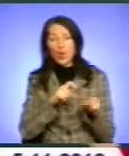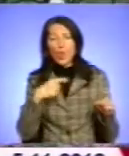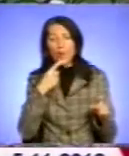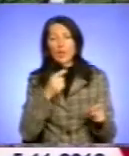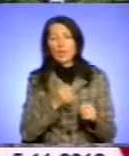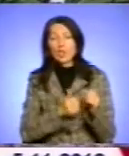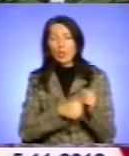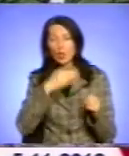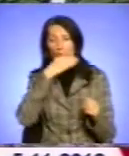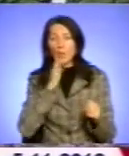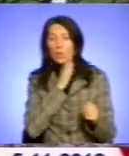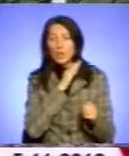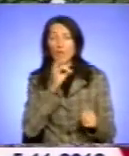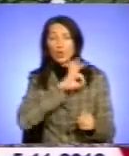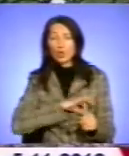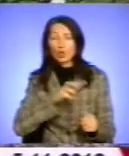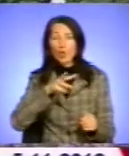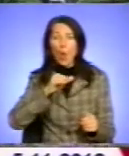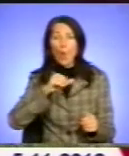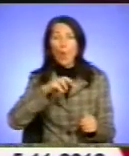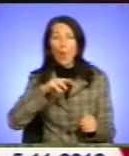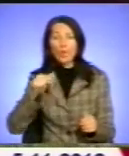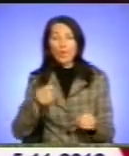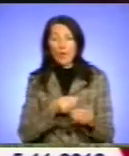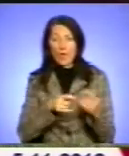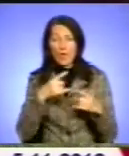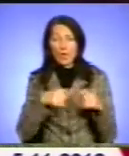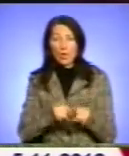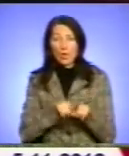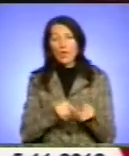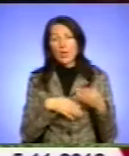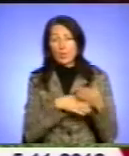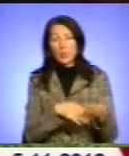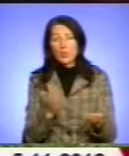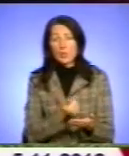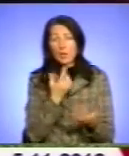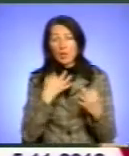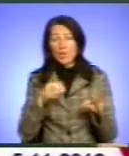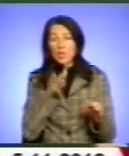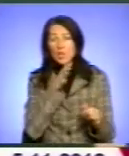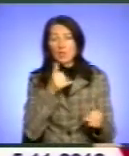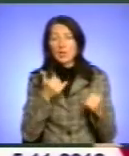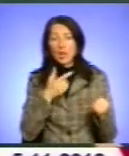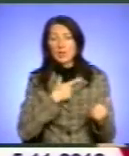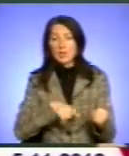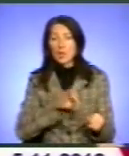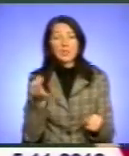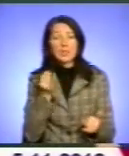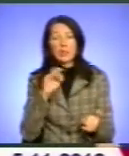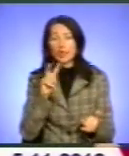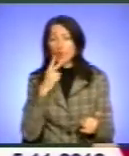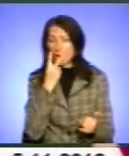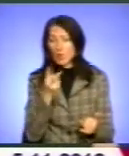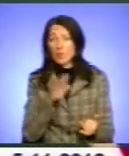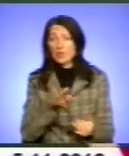як спосіб знайти вільний час для себе. І не цікавляться, чого вчаться їхні діти з екранів телевізорів. Педагог наголошує, мультфільми,